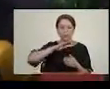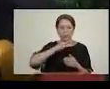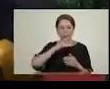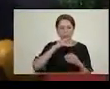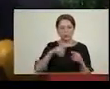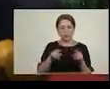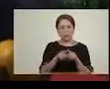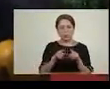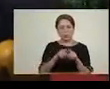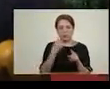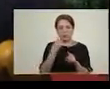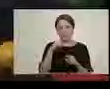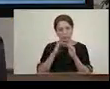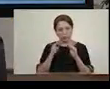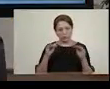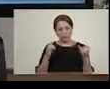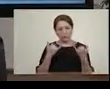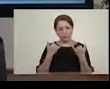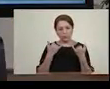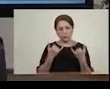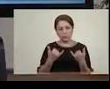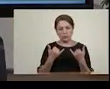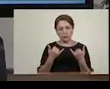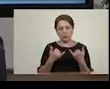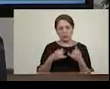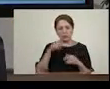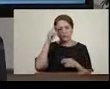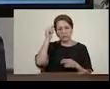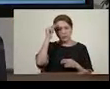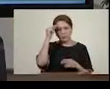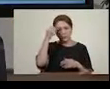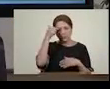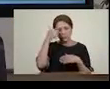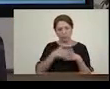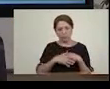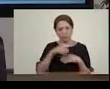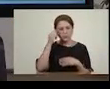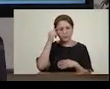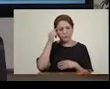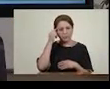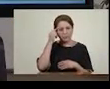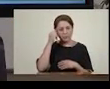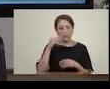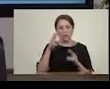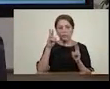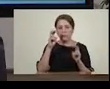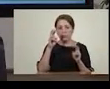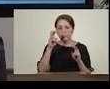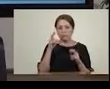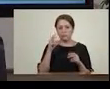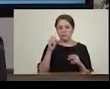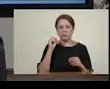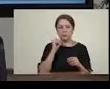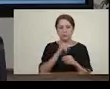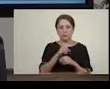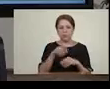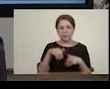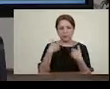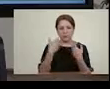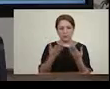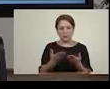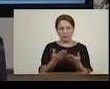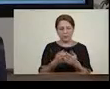o'simliklarga misol bo'ladi. Bugungi darsimiz sizga tushunarli bo'lgan bo'lsa, mavzu yuzasidan quyidagi